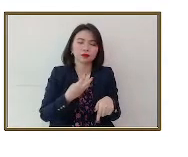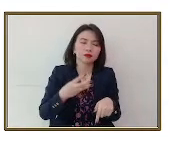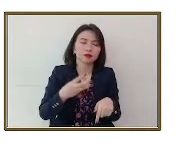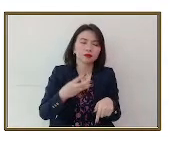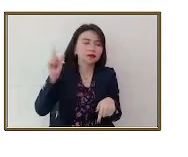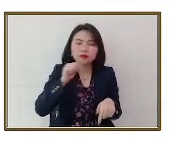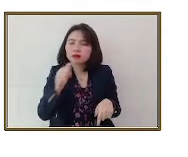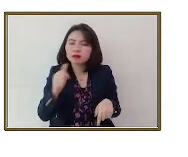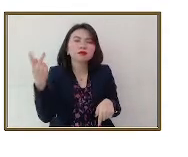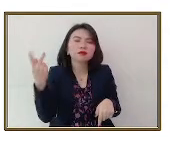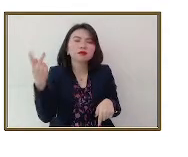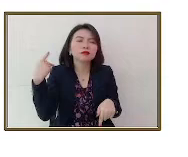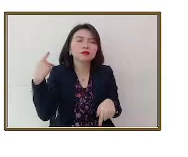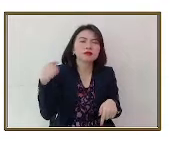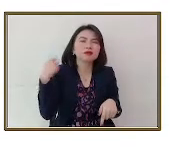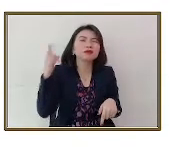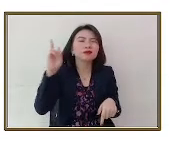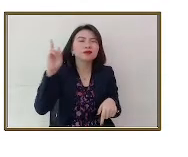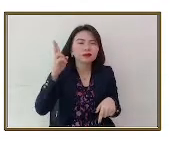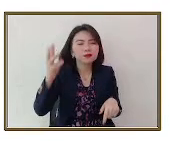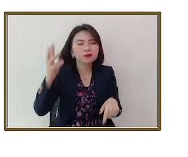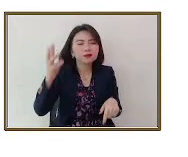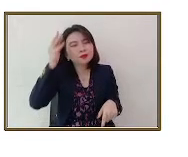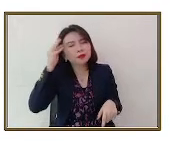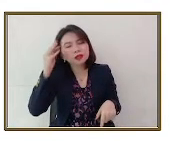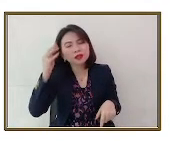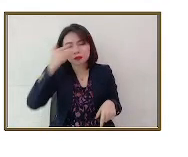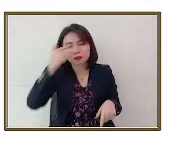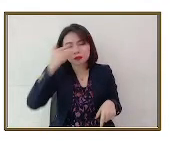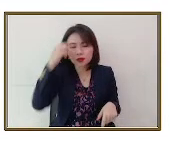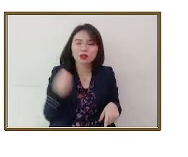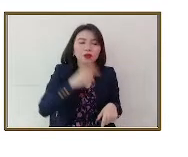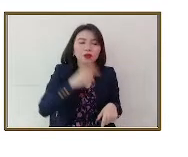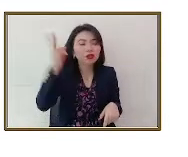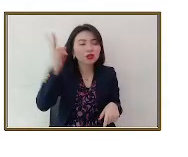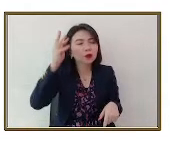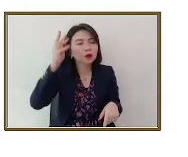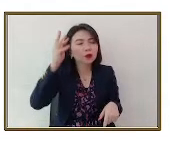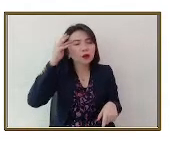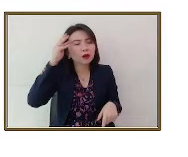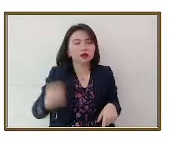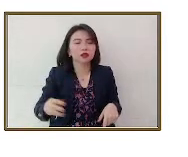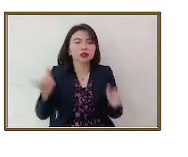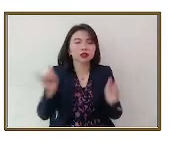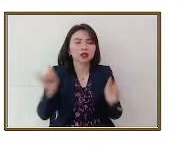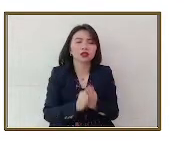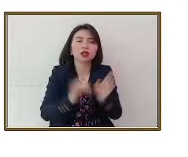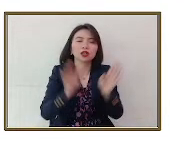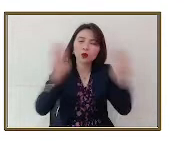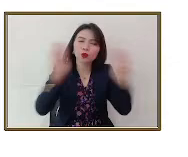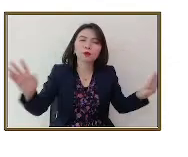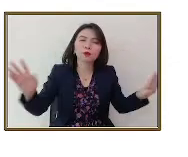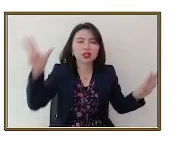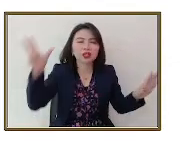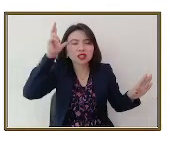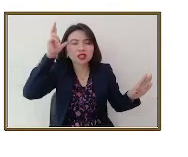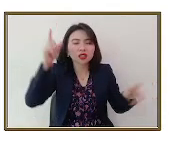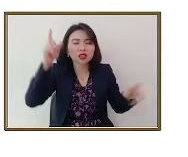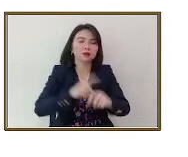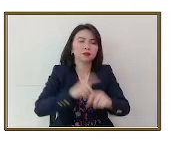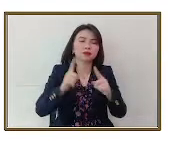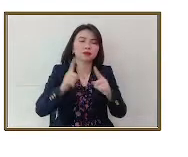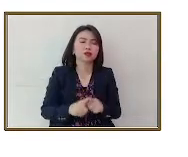pagsunod sapagkat yung pag-aalinlangan po namin ay pagbubukas ng pagkakataon sa Diablo na siya